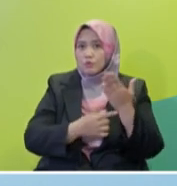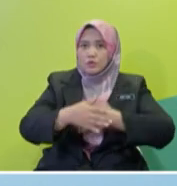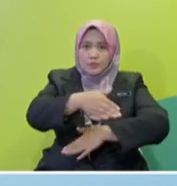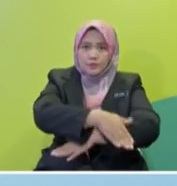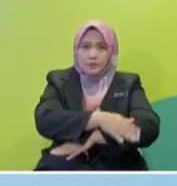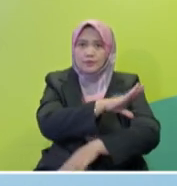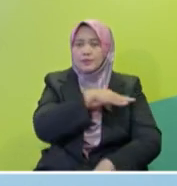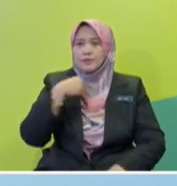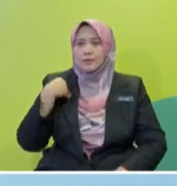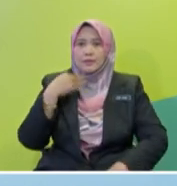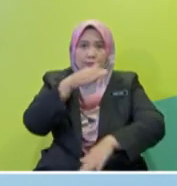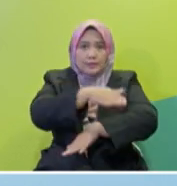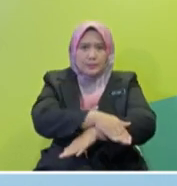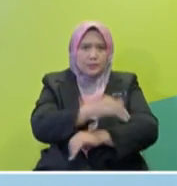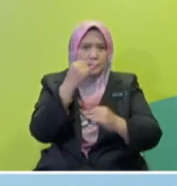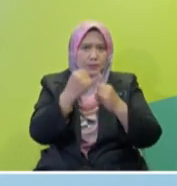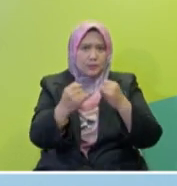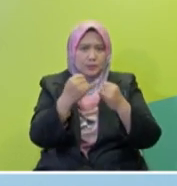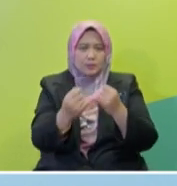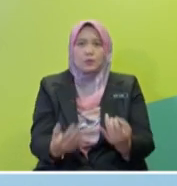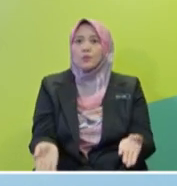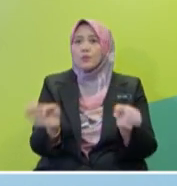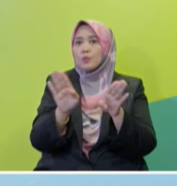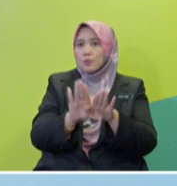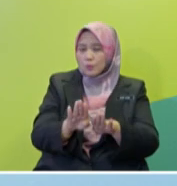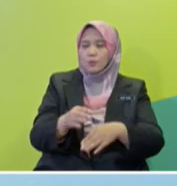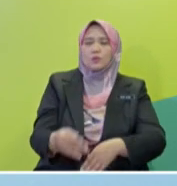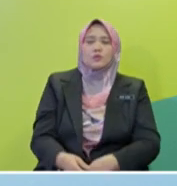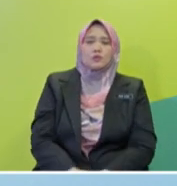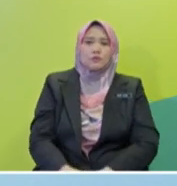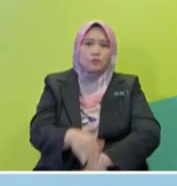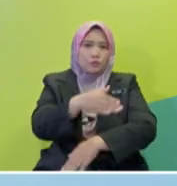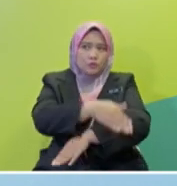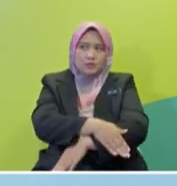ini adalah contoh bagi teks